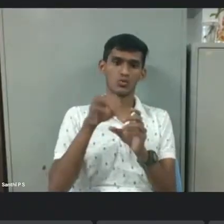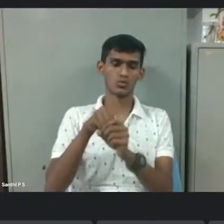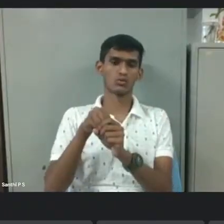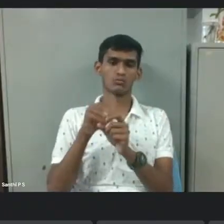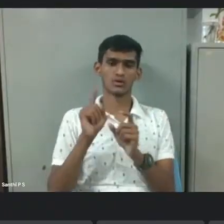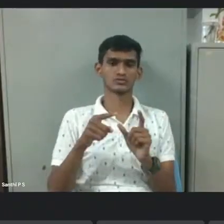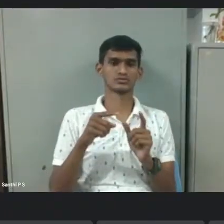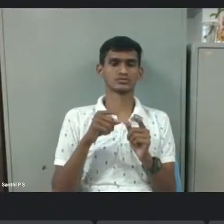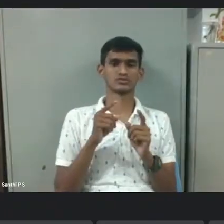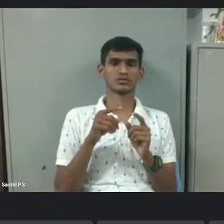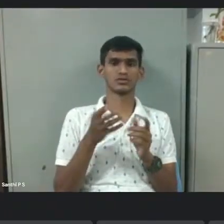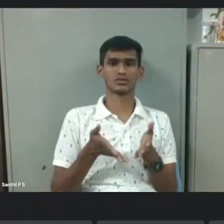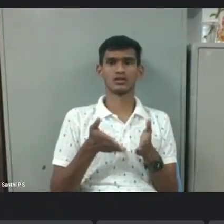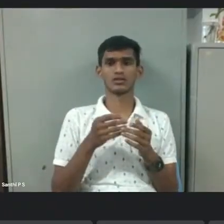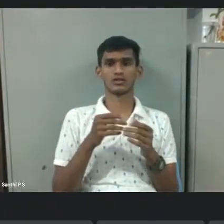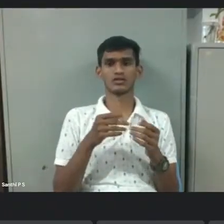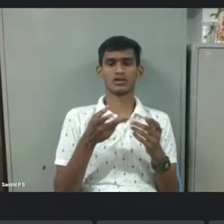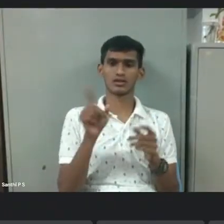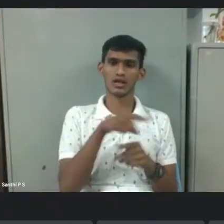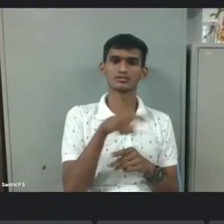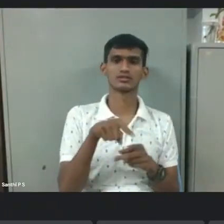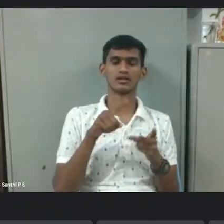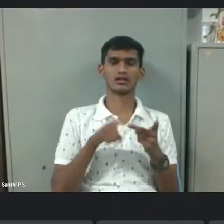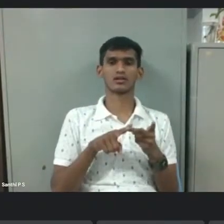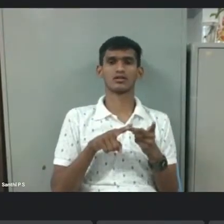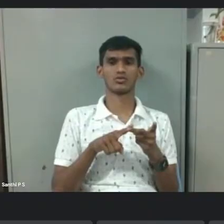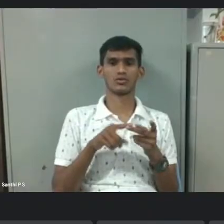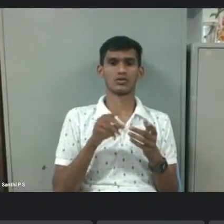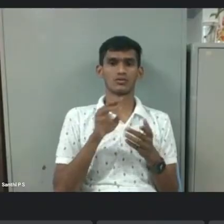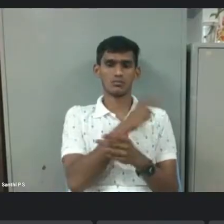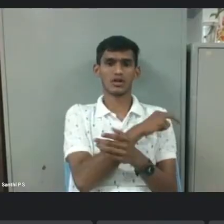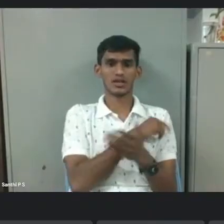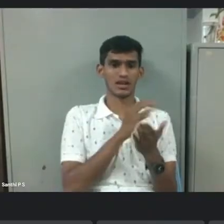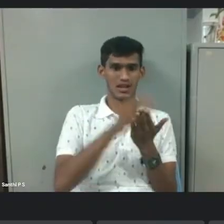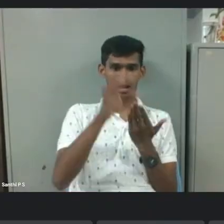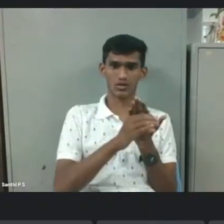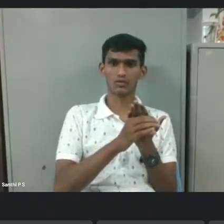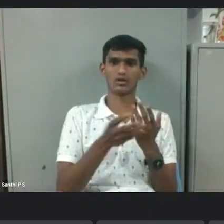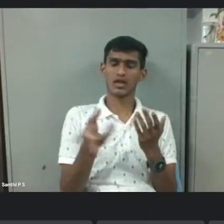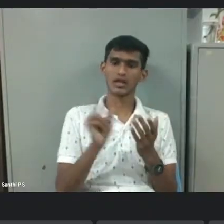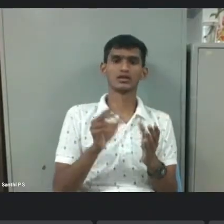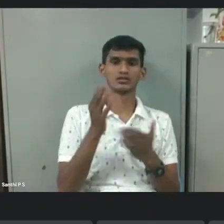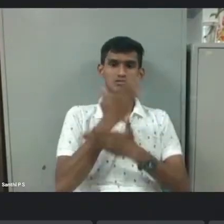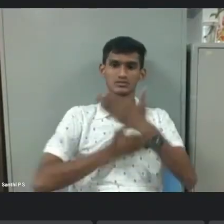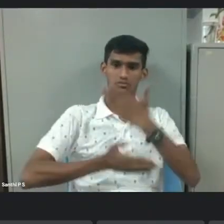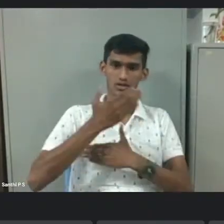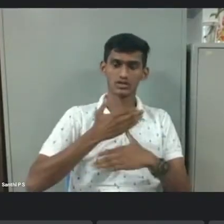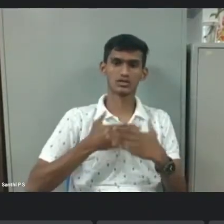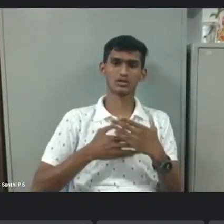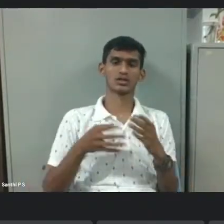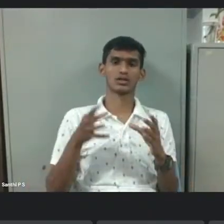കഴിഞ്ഞിട്ട് അവരത് വിഡ്രോ ചെയ്തു. അപ്പൊ ഇപ്പൊ വീണ്ടും മെഡിക്കൽ കരിക്കുലത്തിൽ നിന്നല്ല ഒരിടത്തും വീണ്ടും ഡിസബിലിറ്റിയെ പറ്റിയുള്ള പഠനം